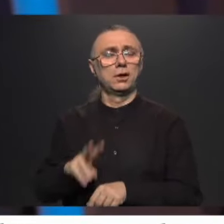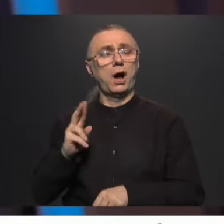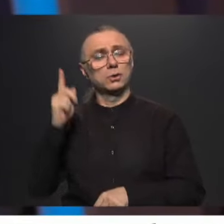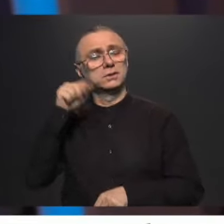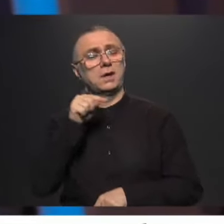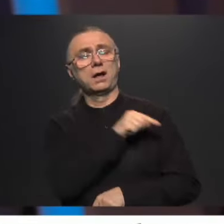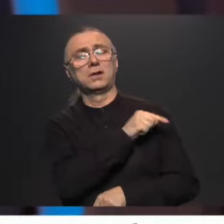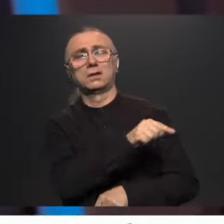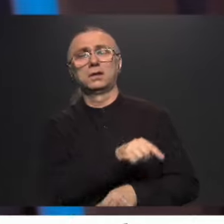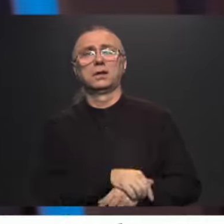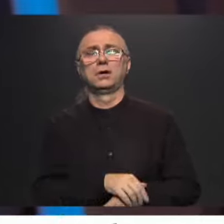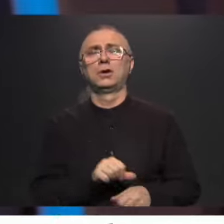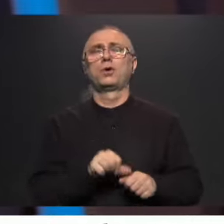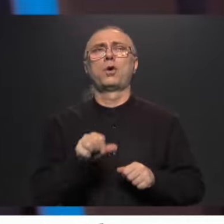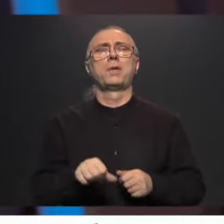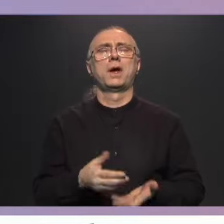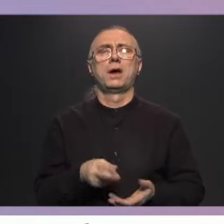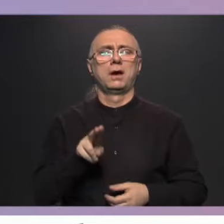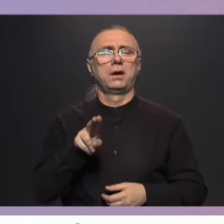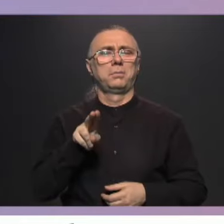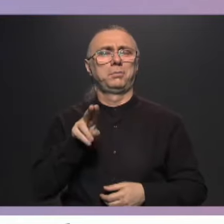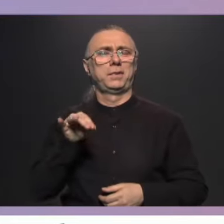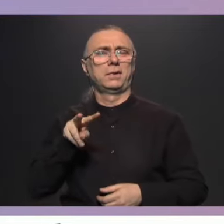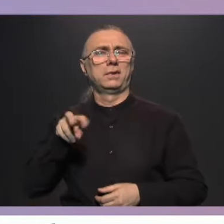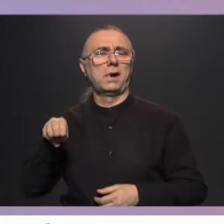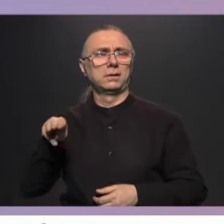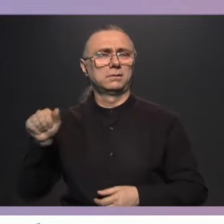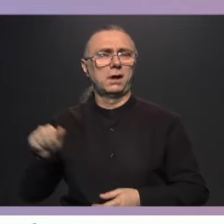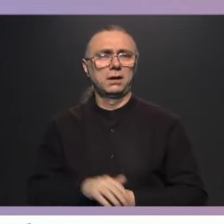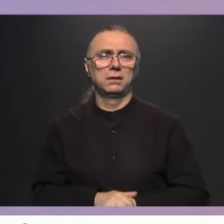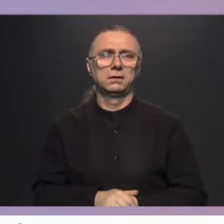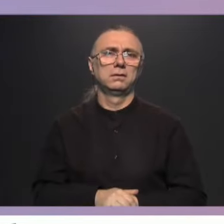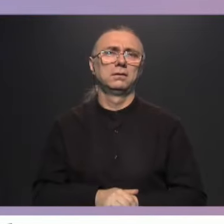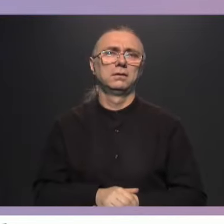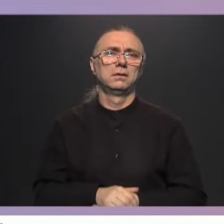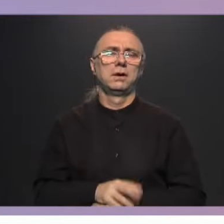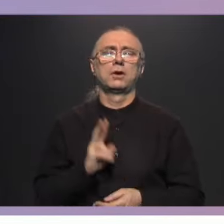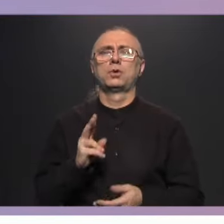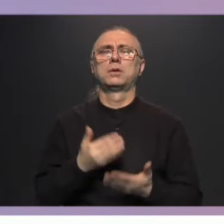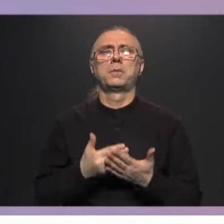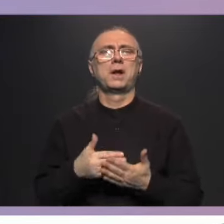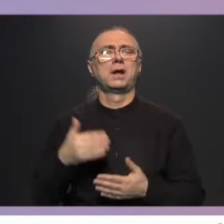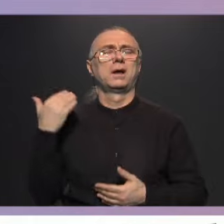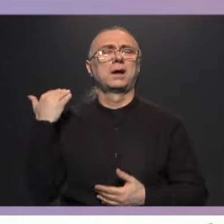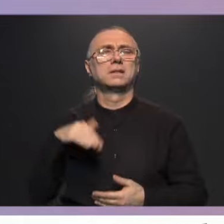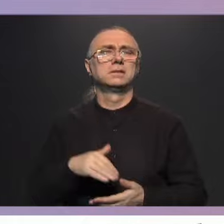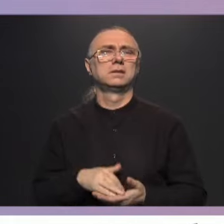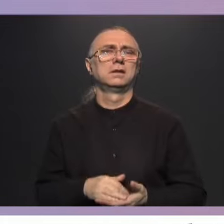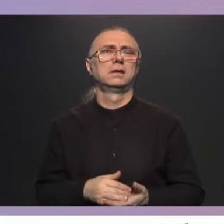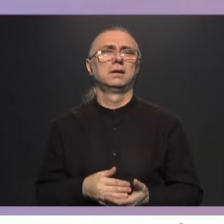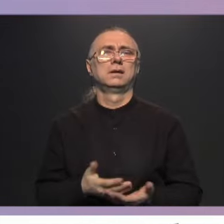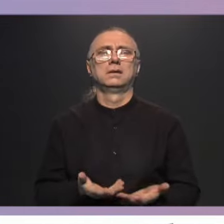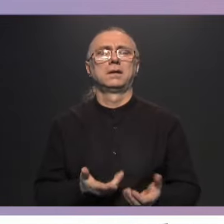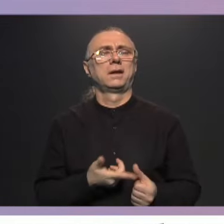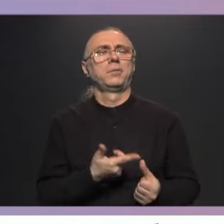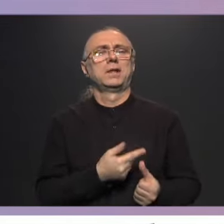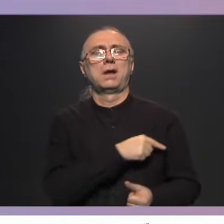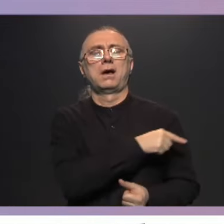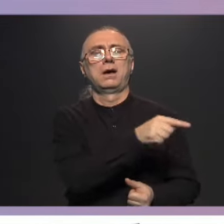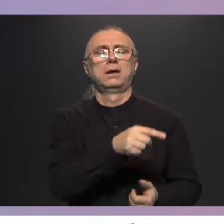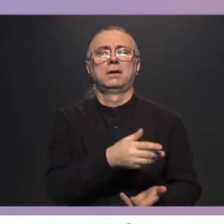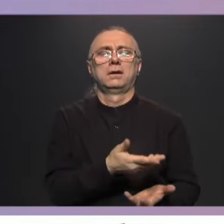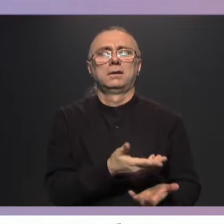кроме Понтия Пилата, кроме евангельских, да, где там все описано. А кто казнил, назовите мне имя, или там